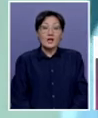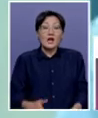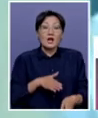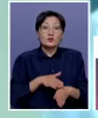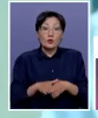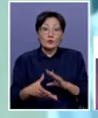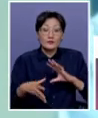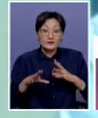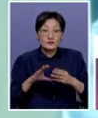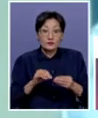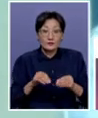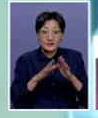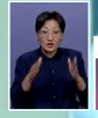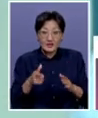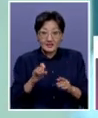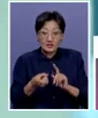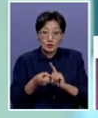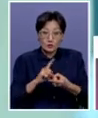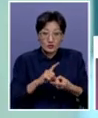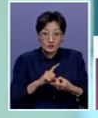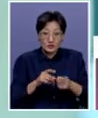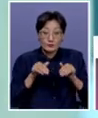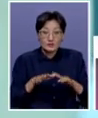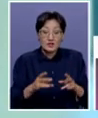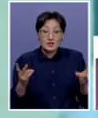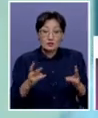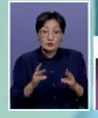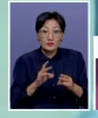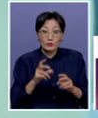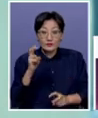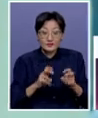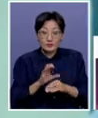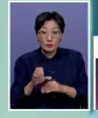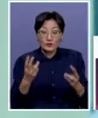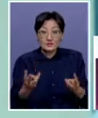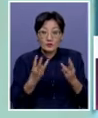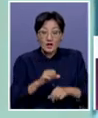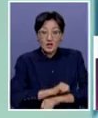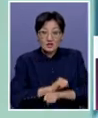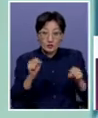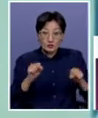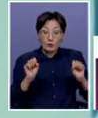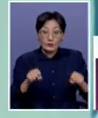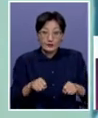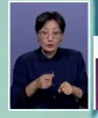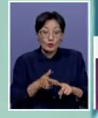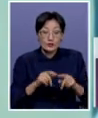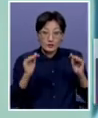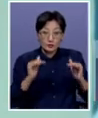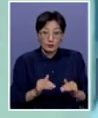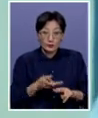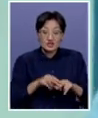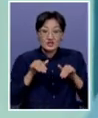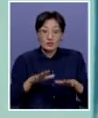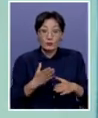Толықтай саралай келе станцияны газға көшіру туралы тоқтамға келдік. Тейсінше өндіріс орнынан өрт немесе жарылыс шығу ықтималдылығы өте төмен. Бұл